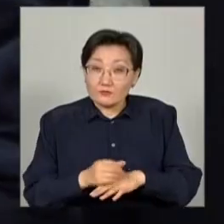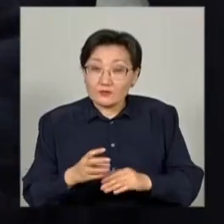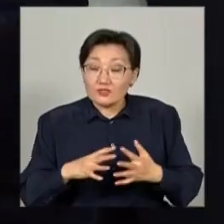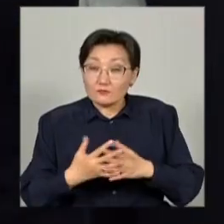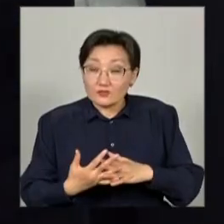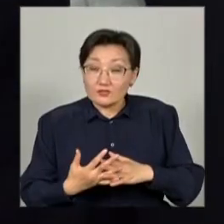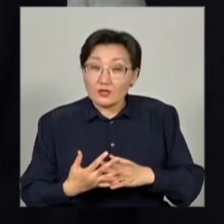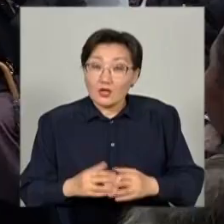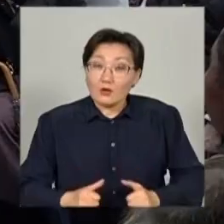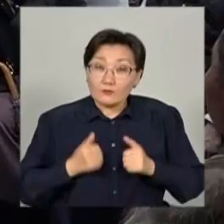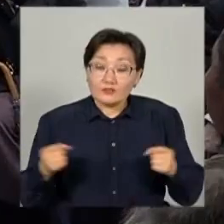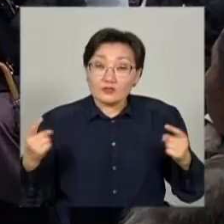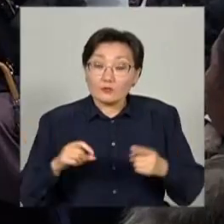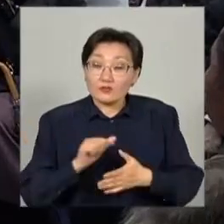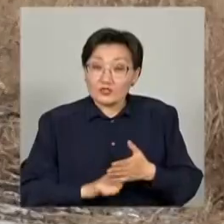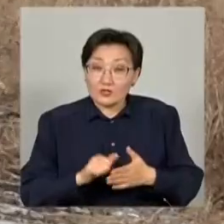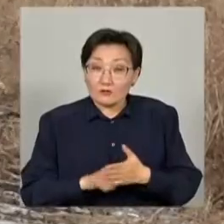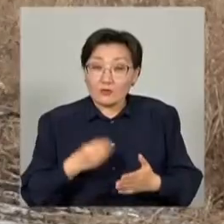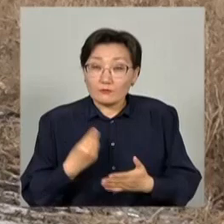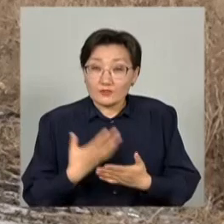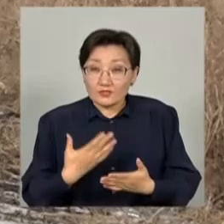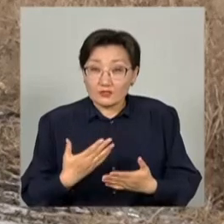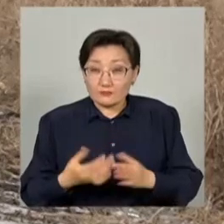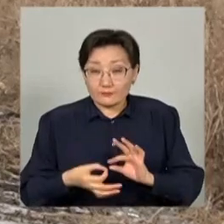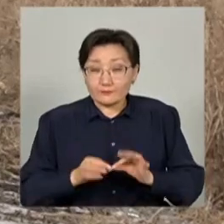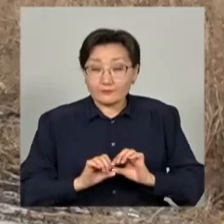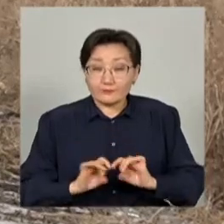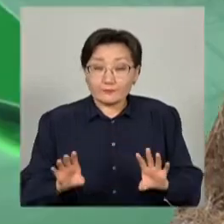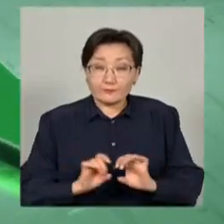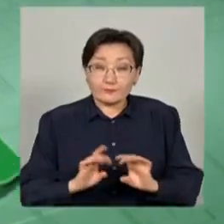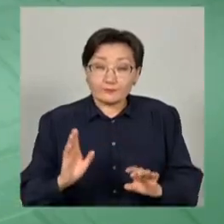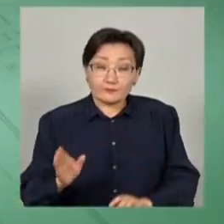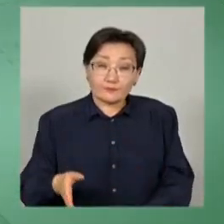сельских округов пытались выяснить причину повышения, расскажу я, Максим Козлов.